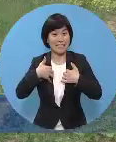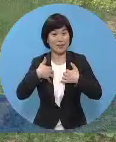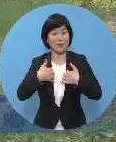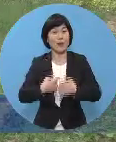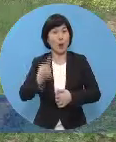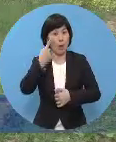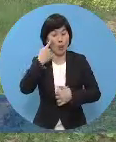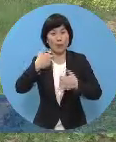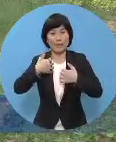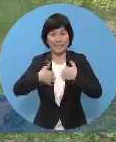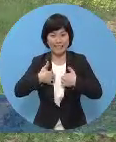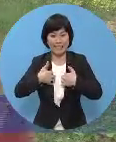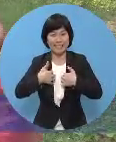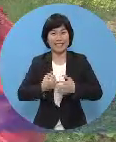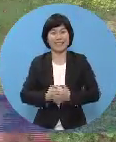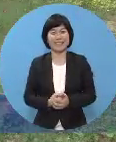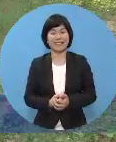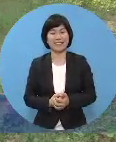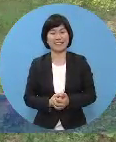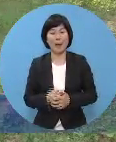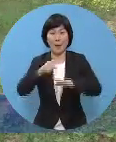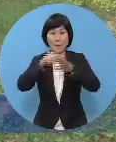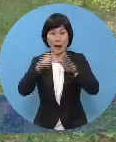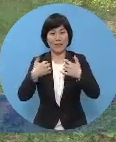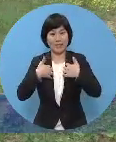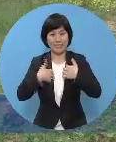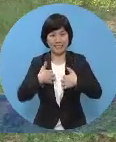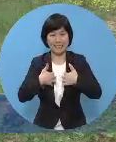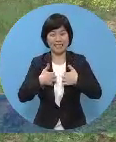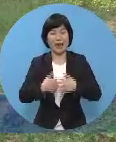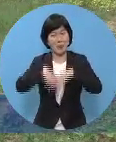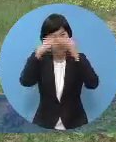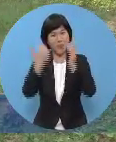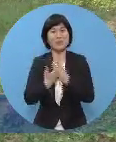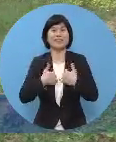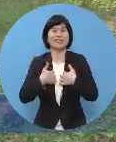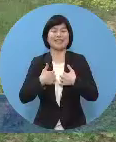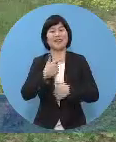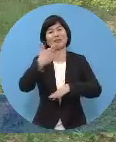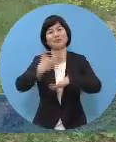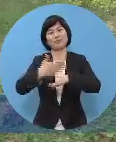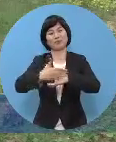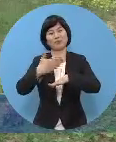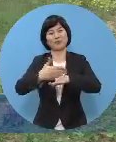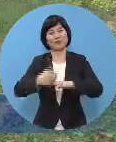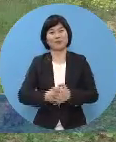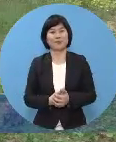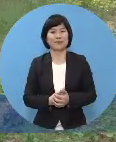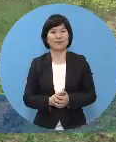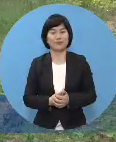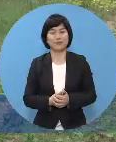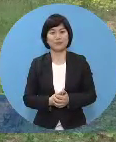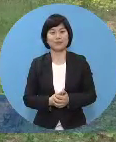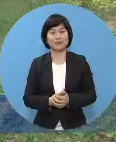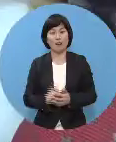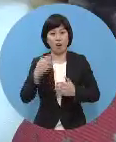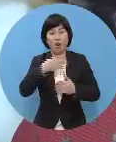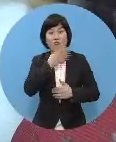기도 즐겁고 눈도 즐겁고 마음도 즐겁고 다 즐거웠지. 너무 고마워.